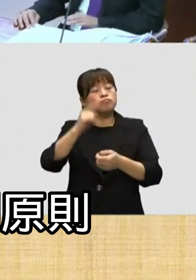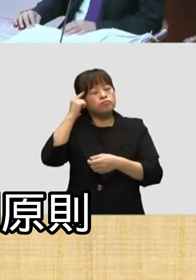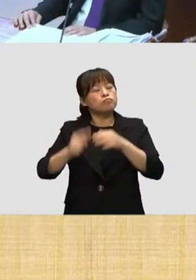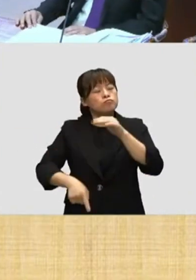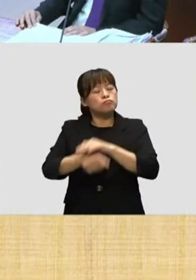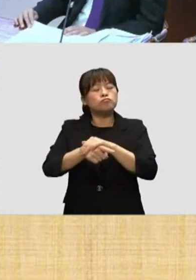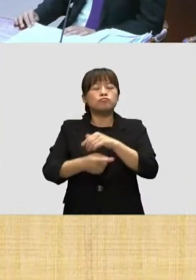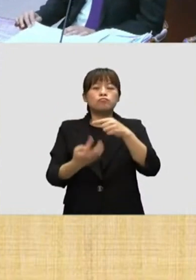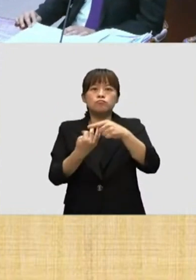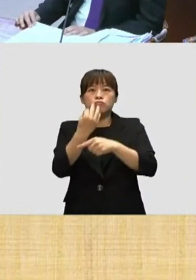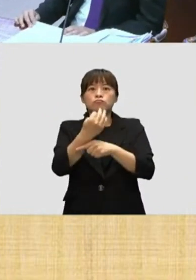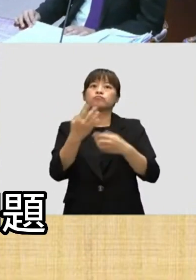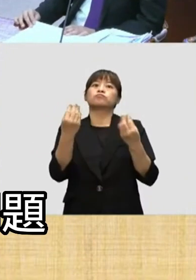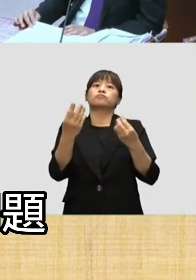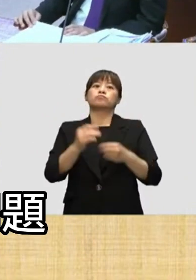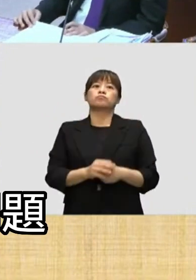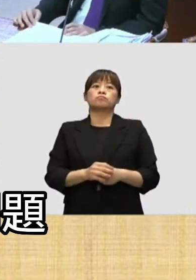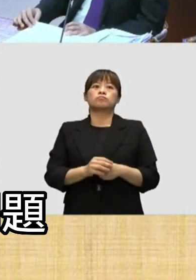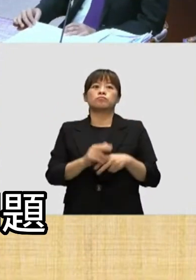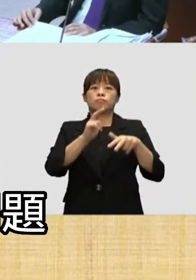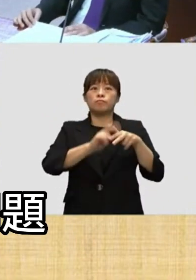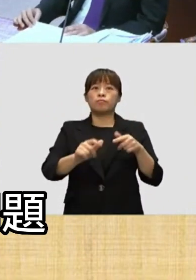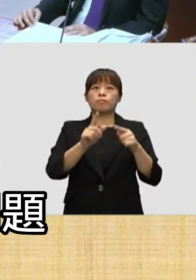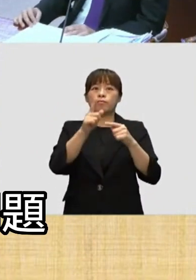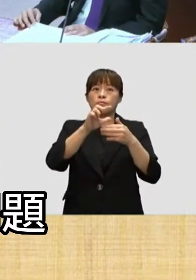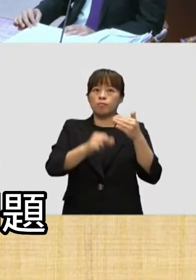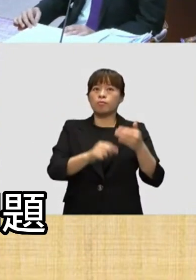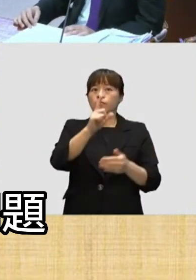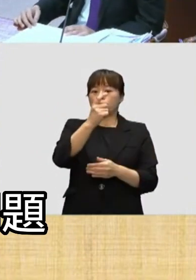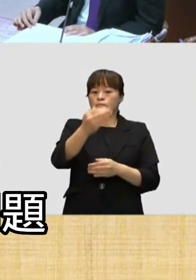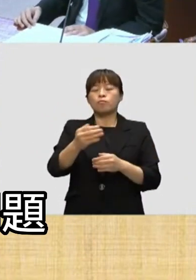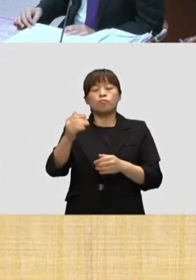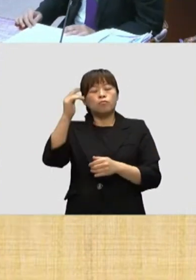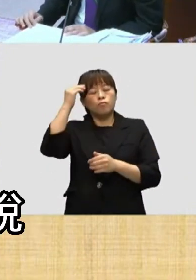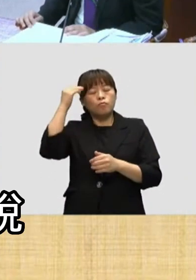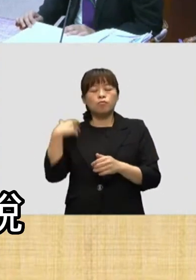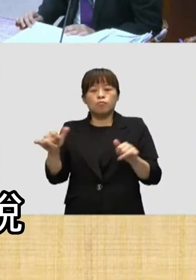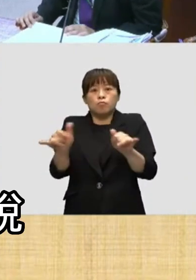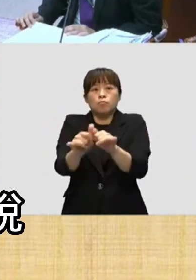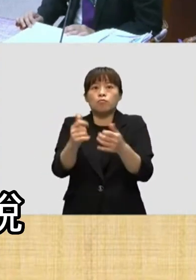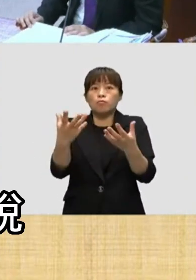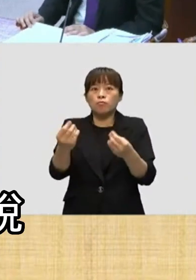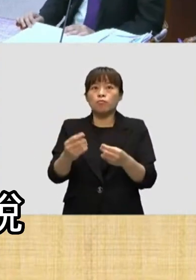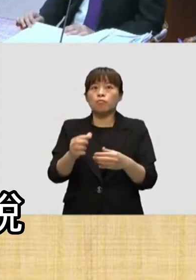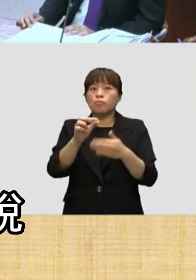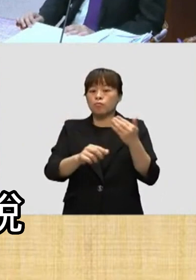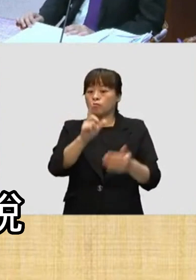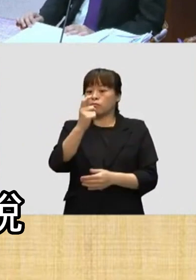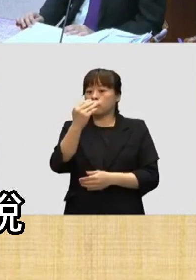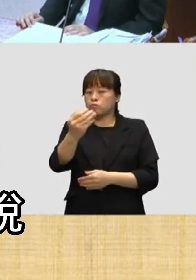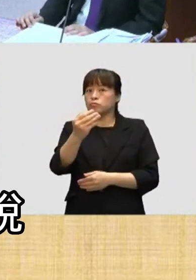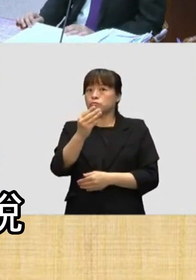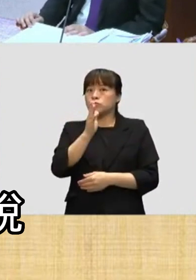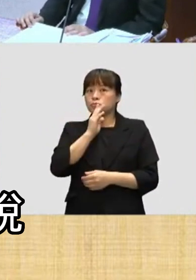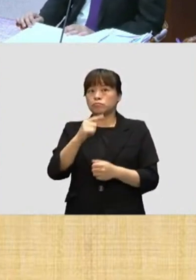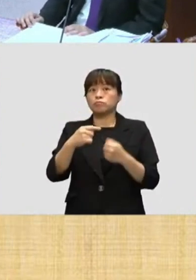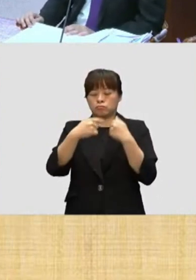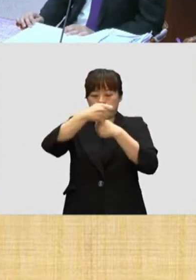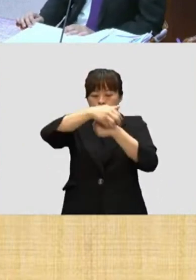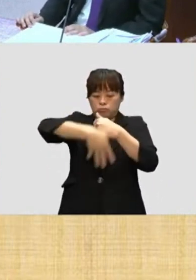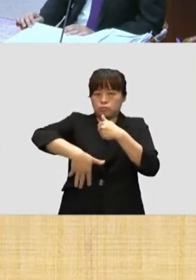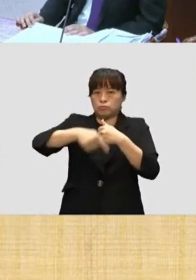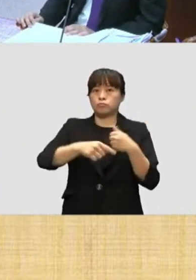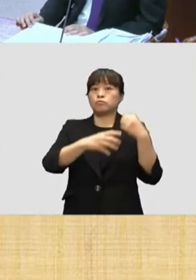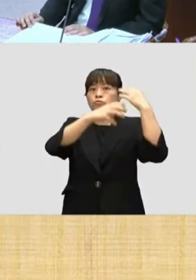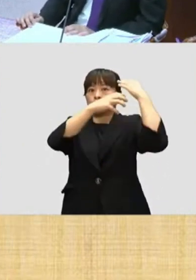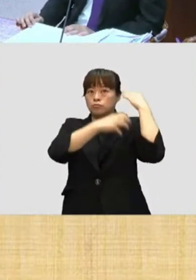原则。刑法第19条并没有违宪的问题，刑法第19条就刑法体系来说属于